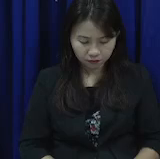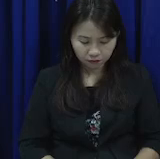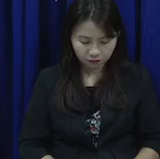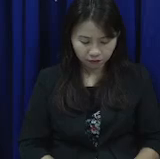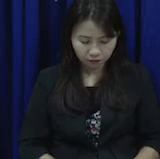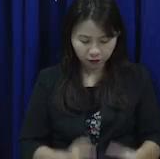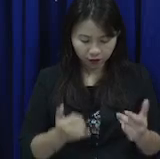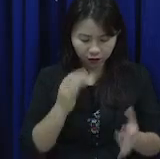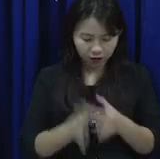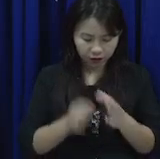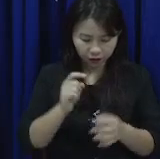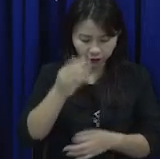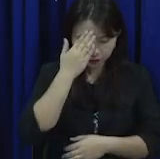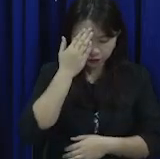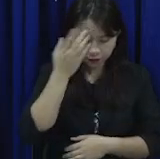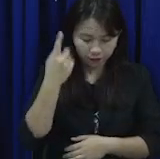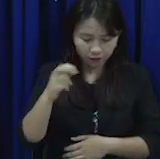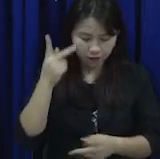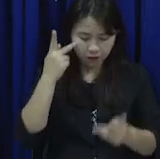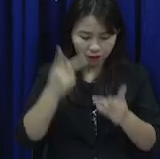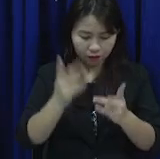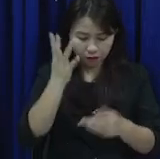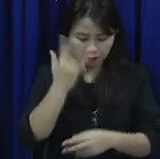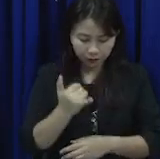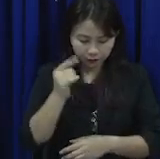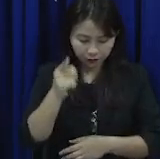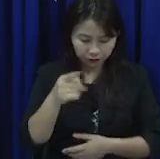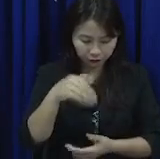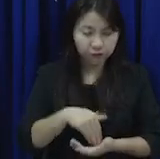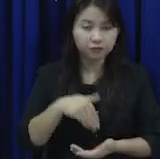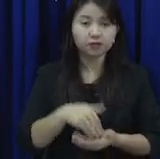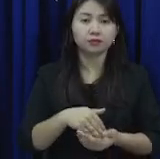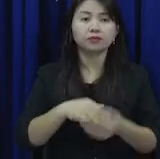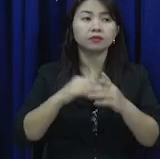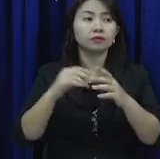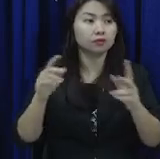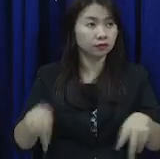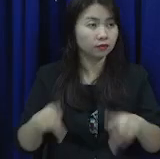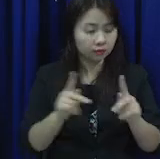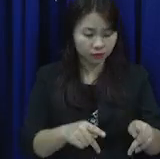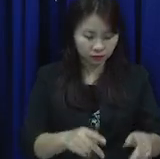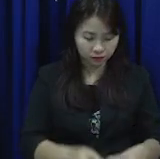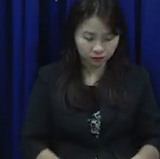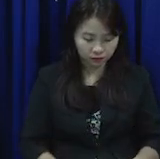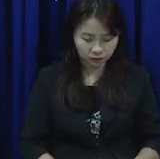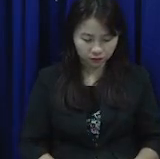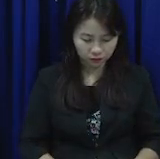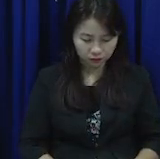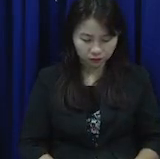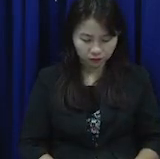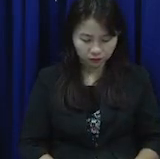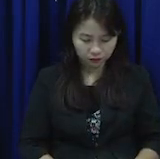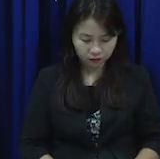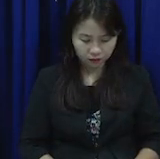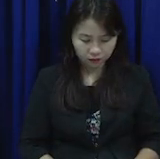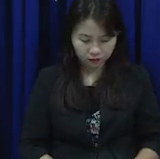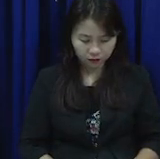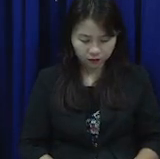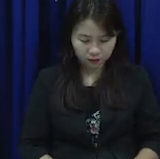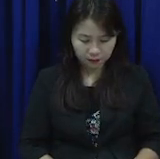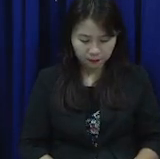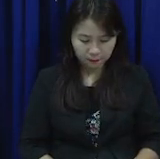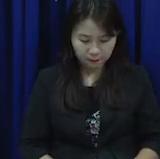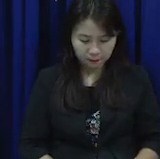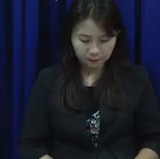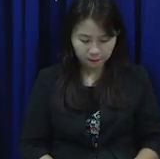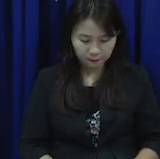pag alam mo ang purpose kung bakit ka nag cultivate malalaman mo kung ano yung mga bagay na hindi dapat nandy diyan kaya madali mong tanggalin